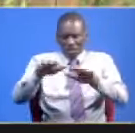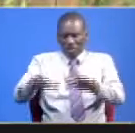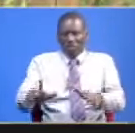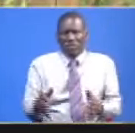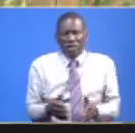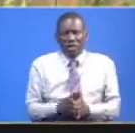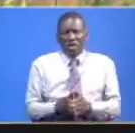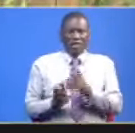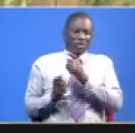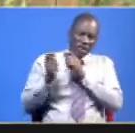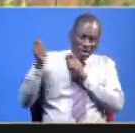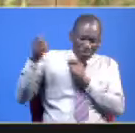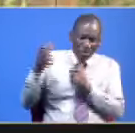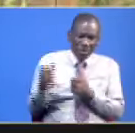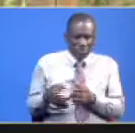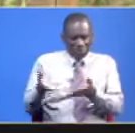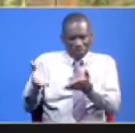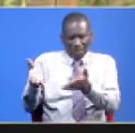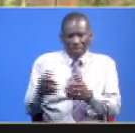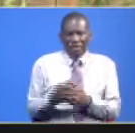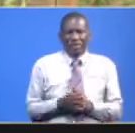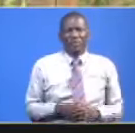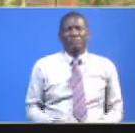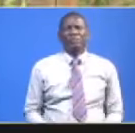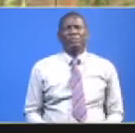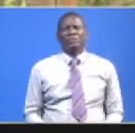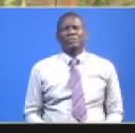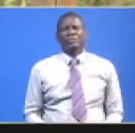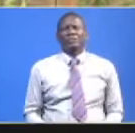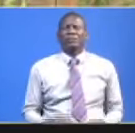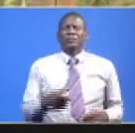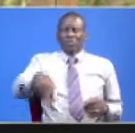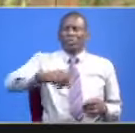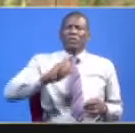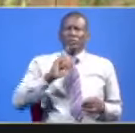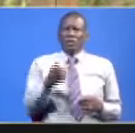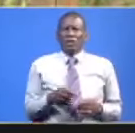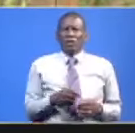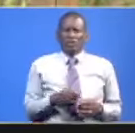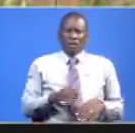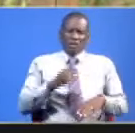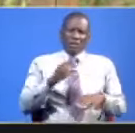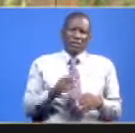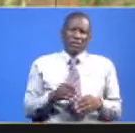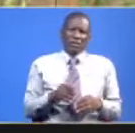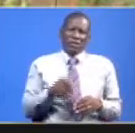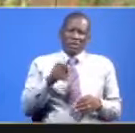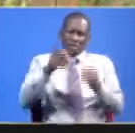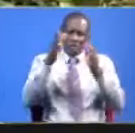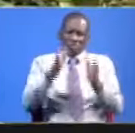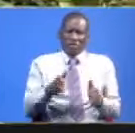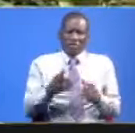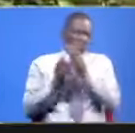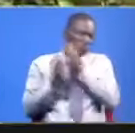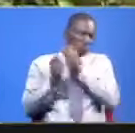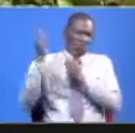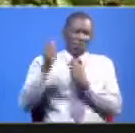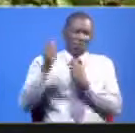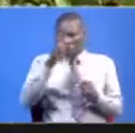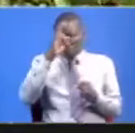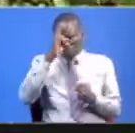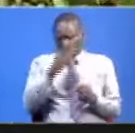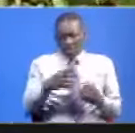Ako chini na hiyo kamba yake ako chini. Tukasema Amusi ni kusema huu mtu amenyonga.